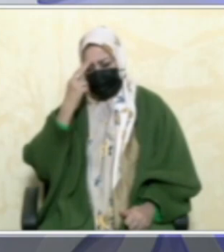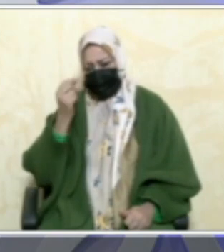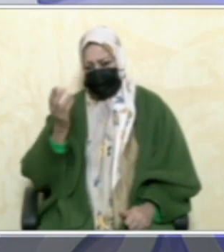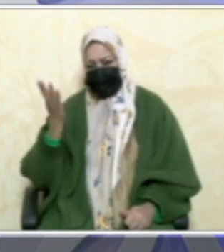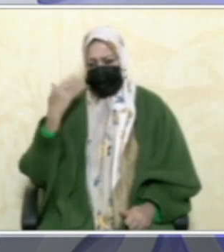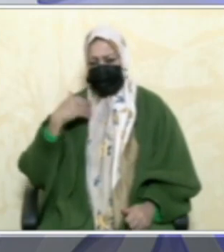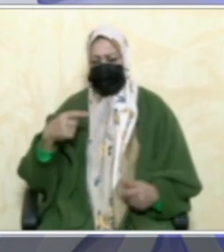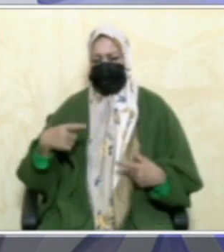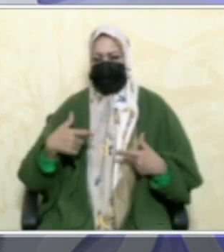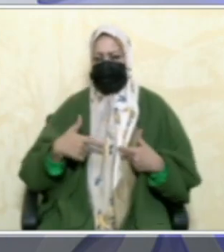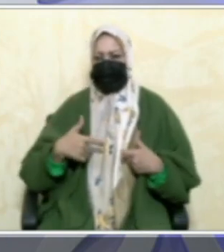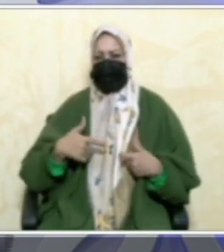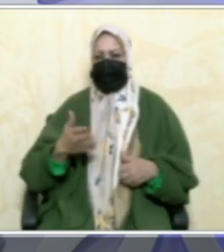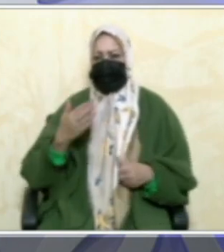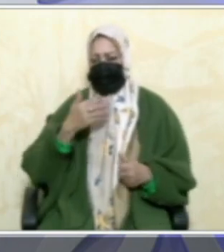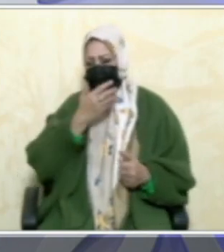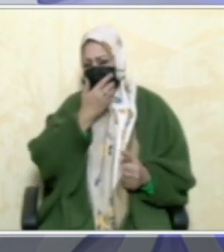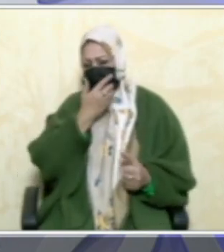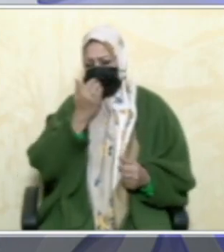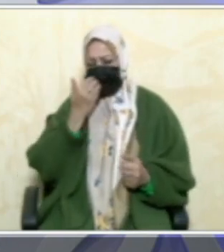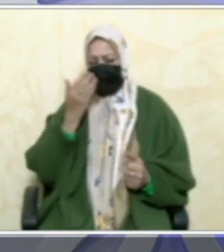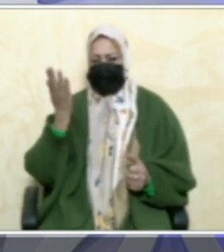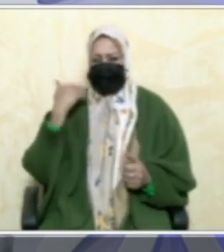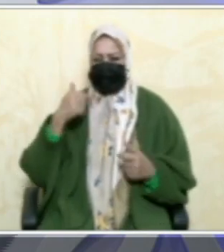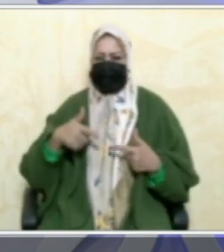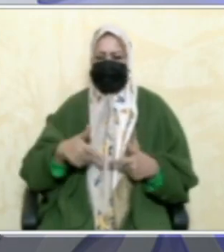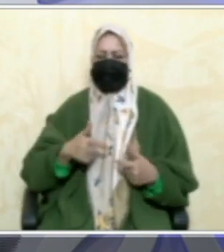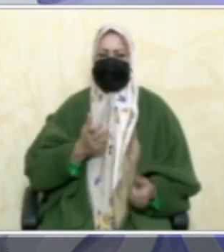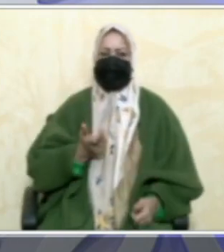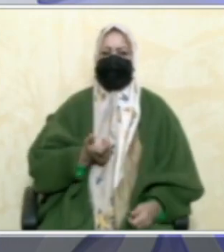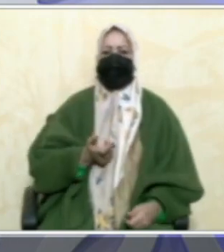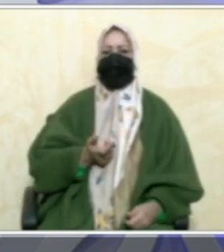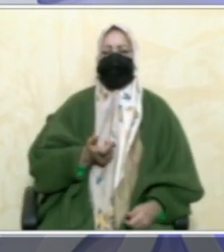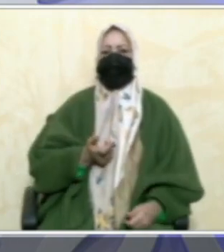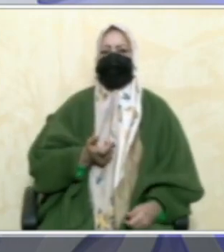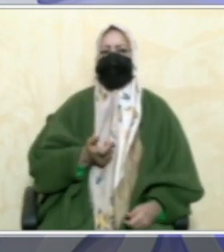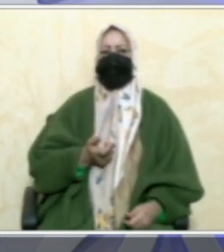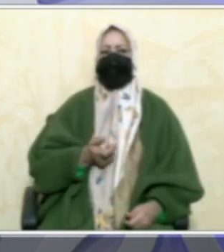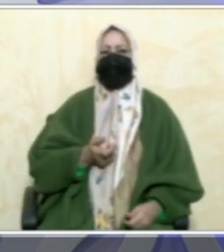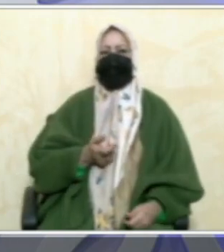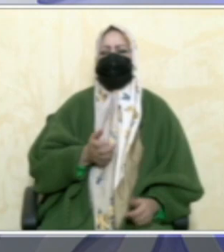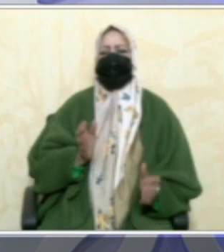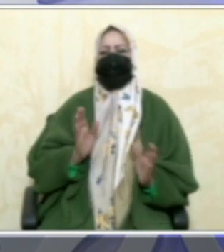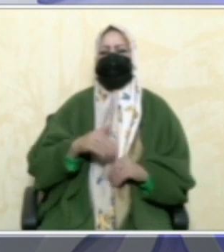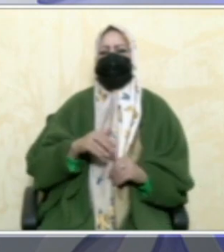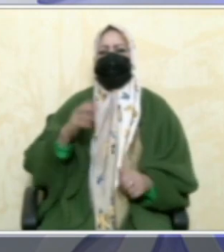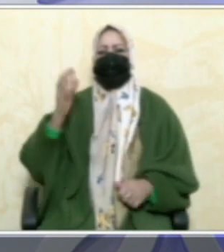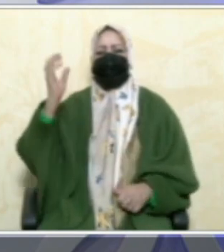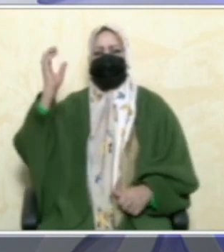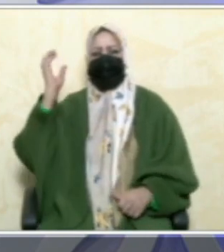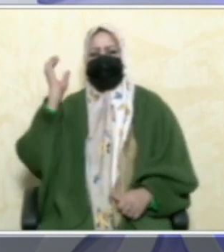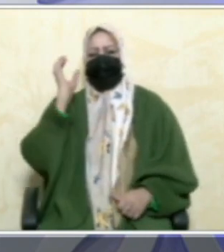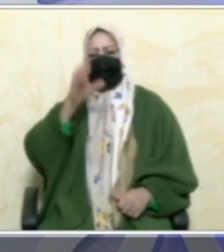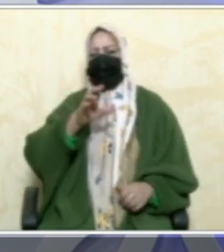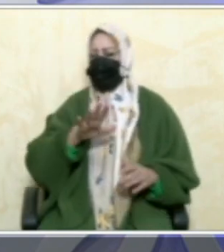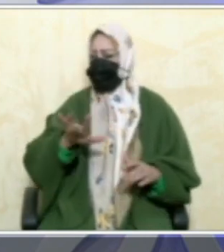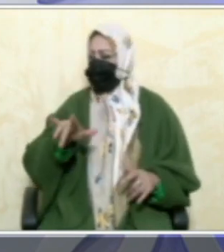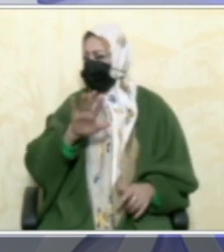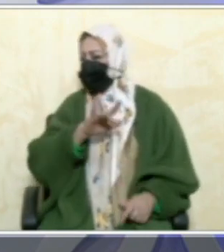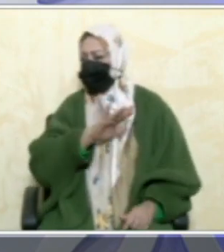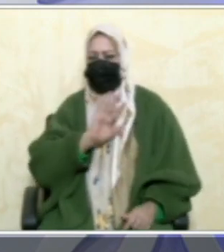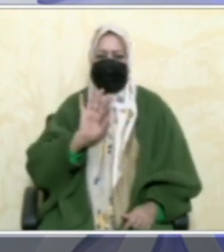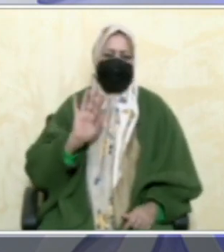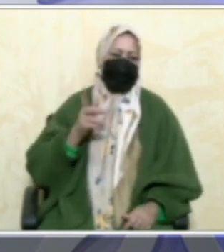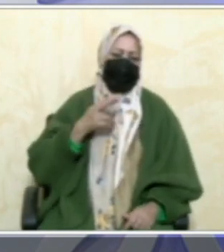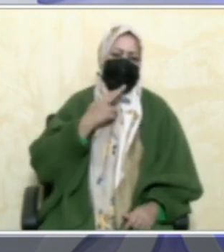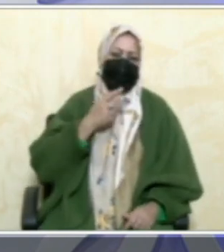رمضان ضربوا حزب الله صاروخين في مكان فاضي، بس زي ما قلنا يردوا جزء من الناس